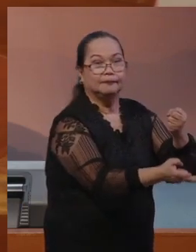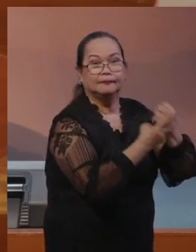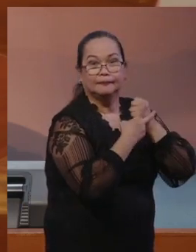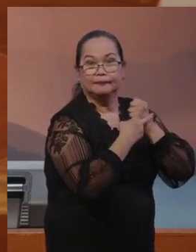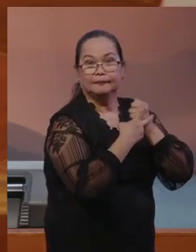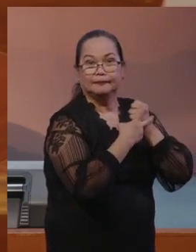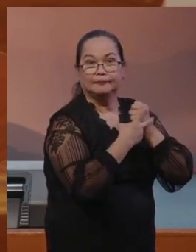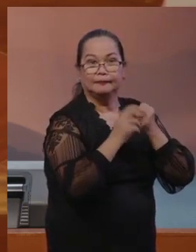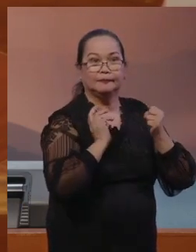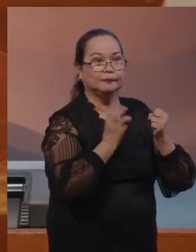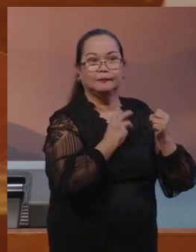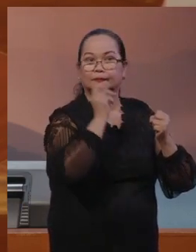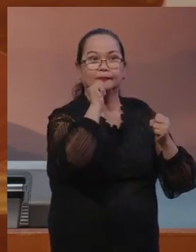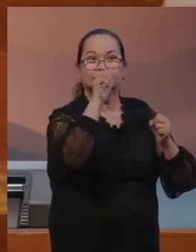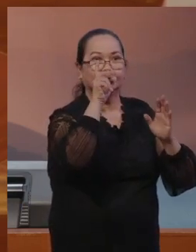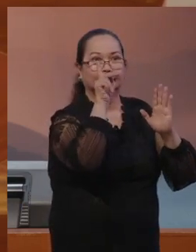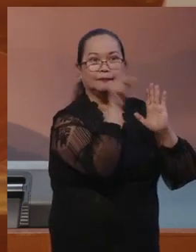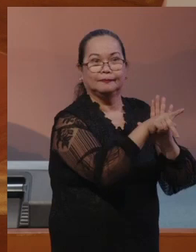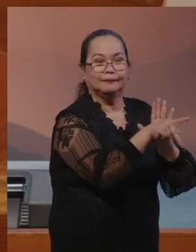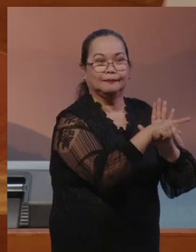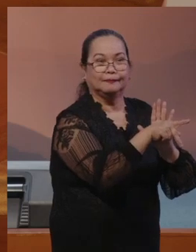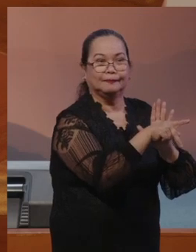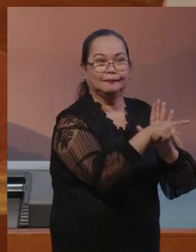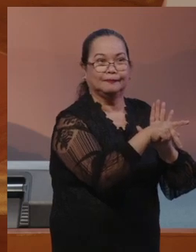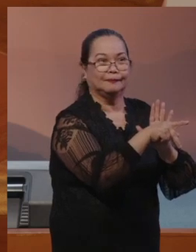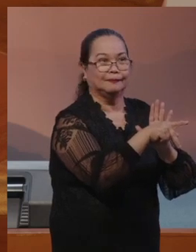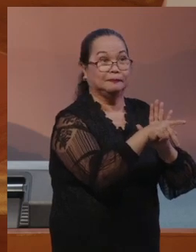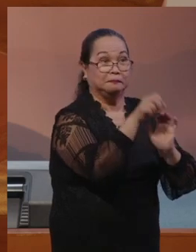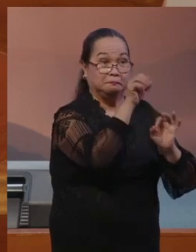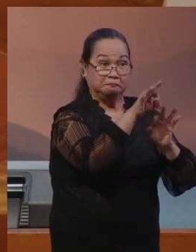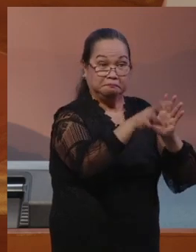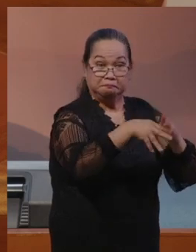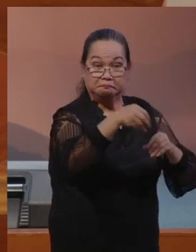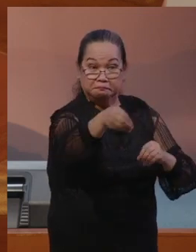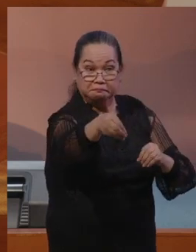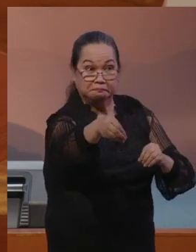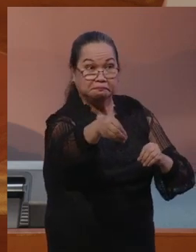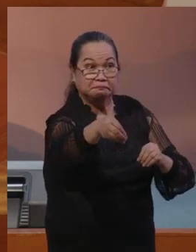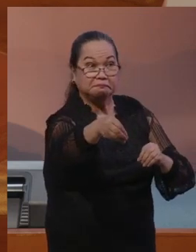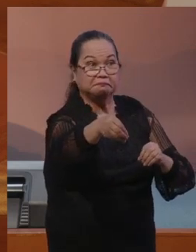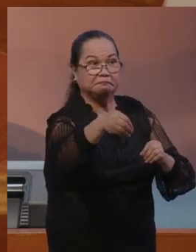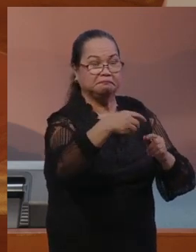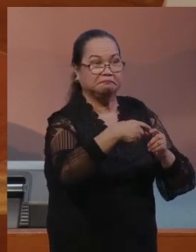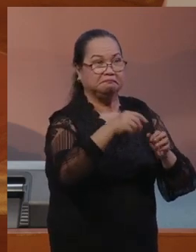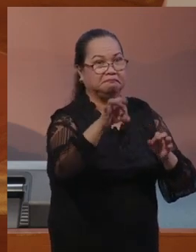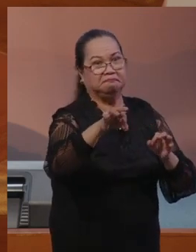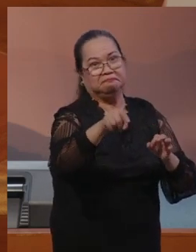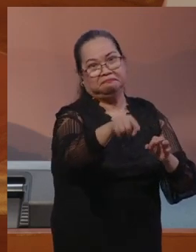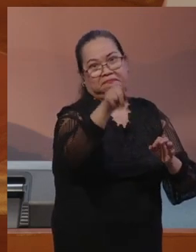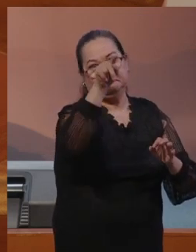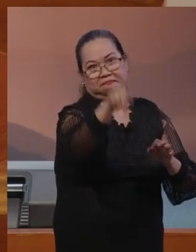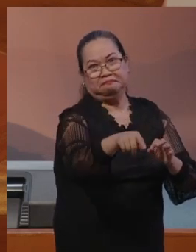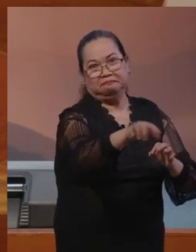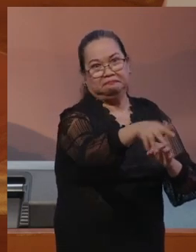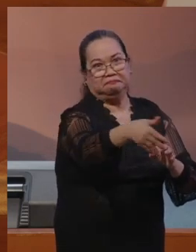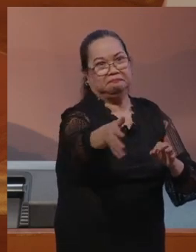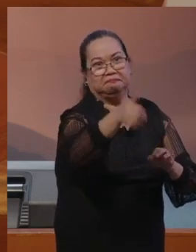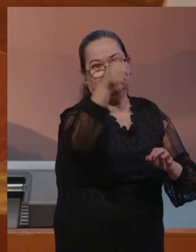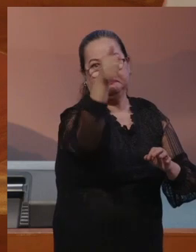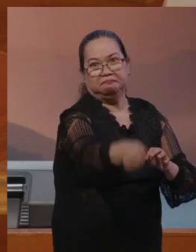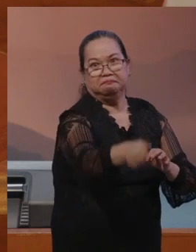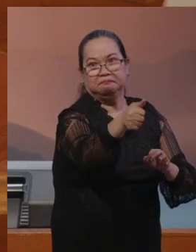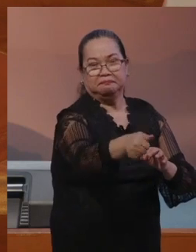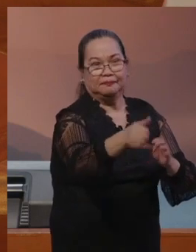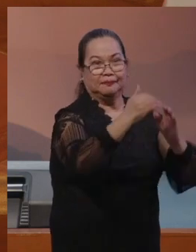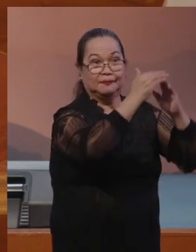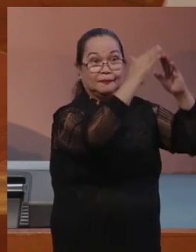namin sagot yon. Ang kanyang dugo ay nasa kanyang sariling ulo. But if a hand is laid on anyone who is with you in the